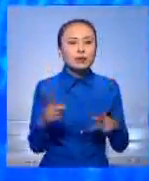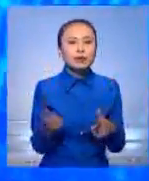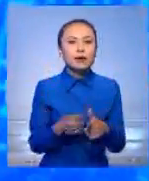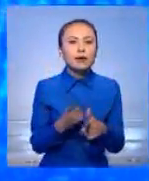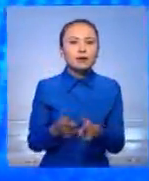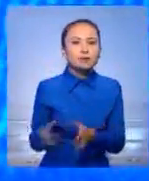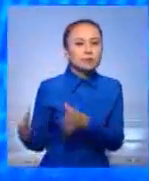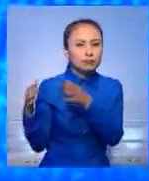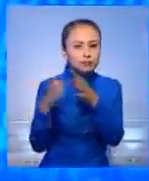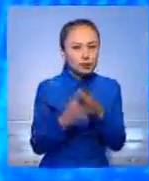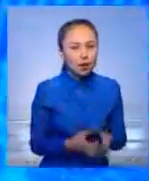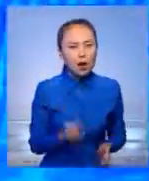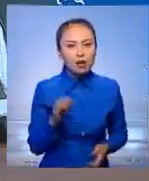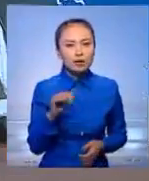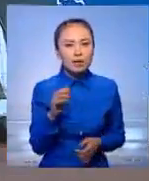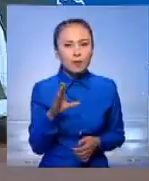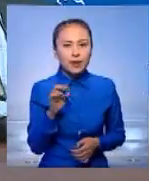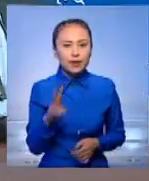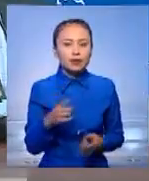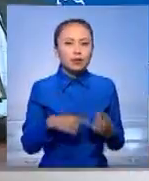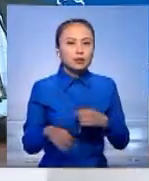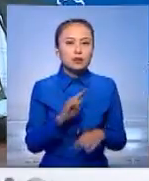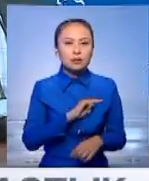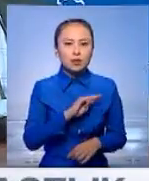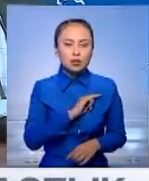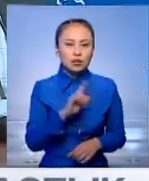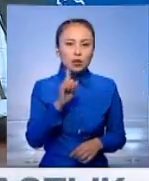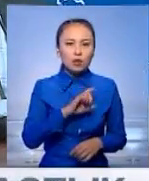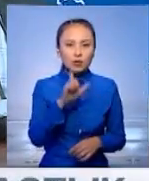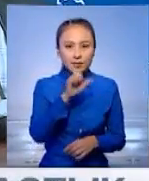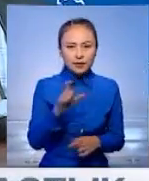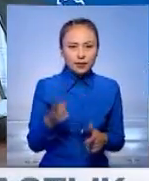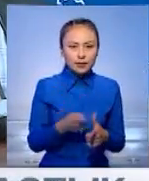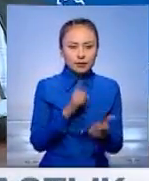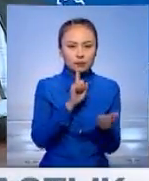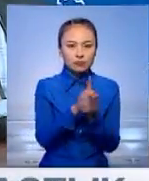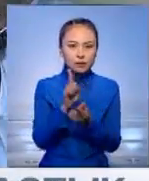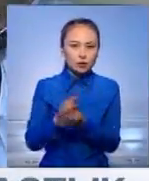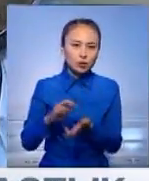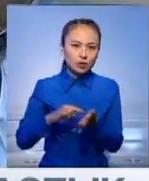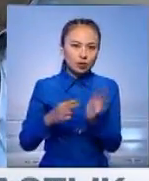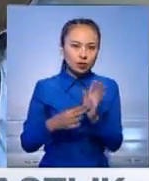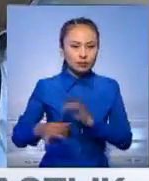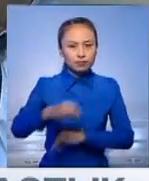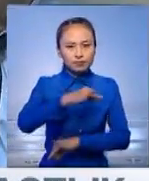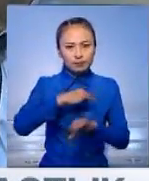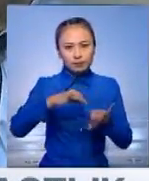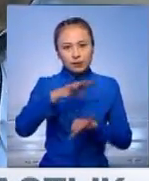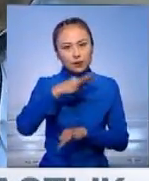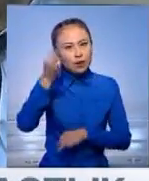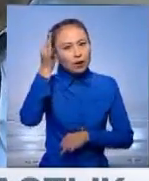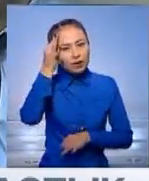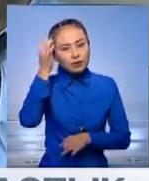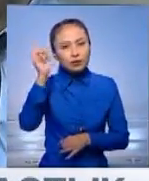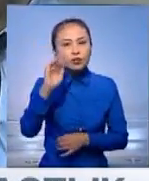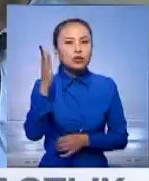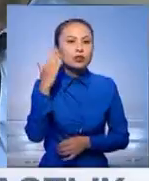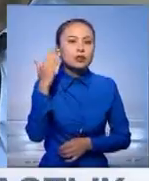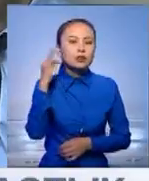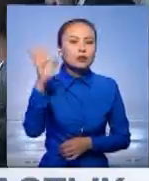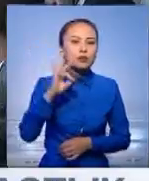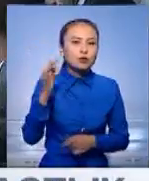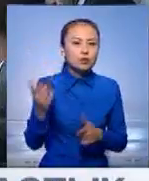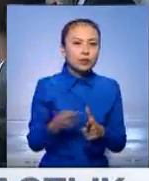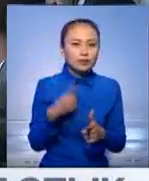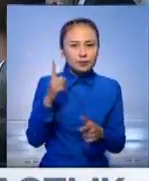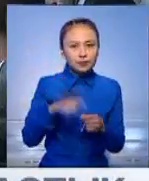келген делегация өкілдері Атамекен кәсіпкерлік палатасының қызметкерлерімен және іскер азаматтармен кездесіп жобаны жан-жақты талқылады. Айта кетейік,